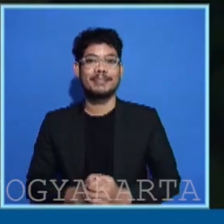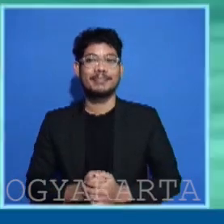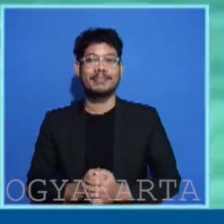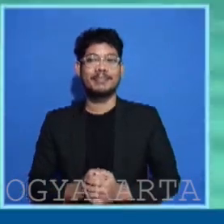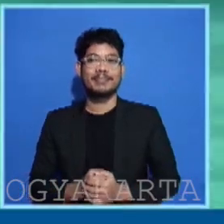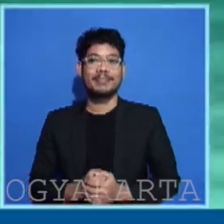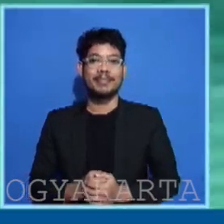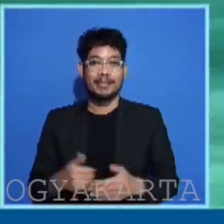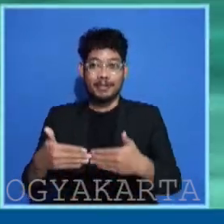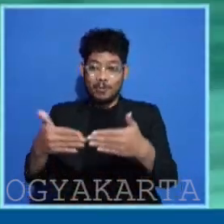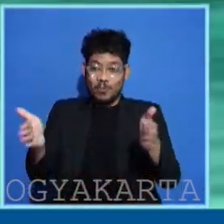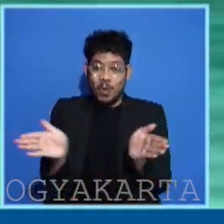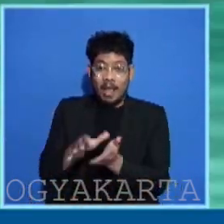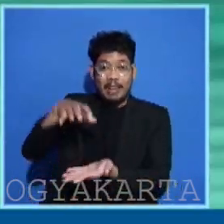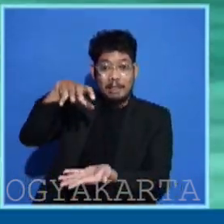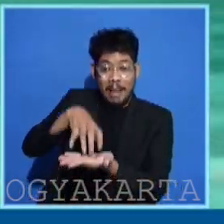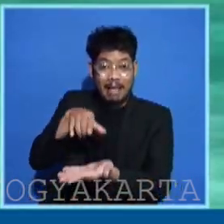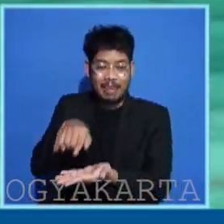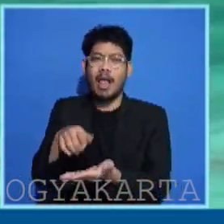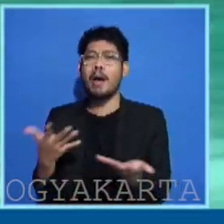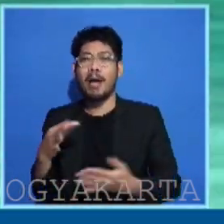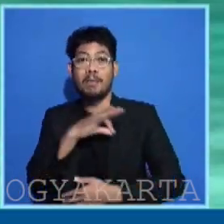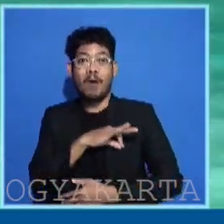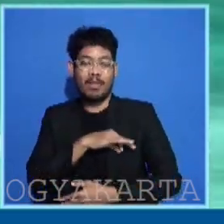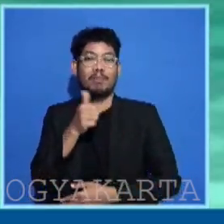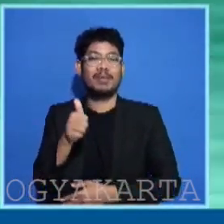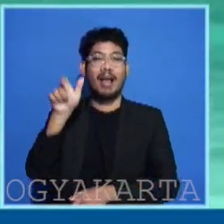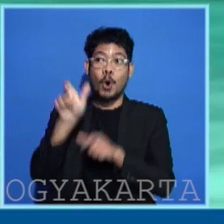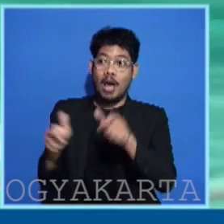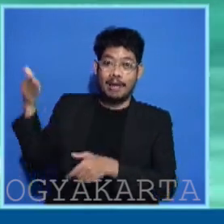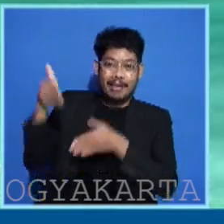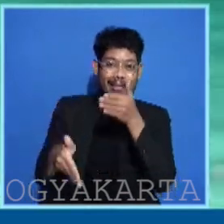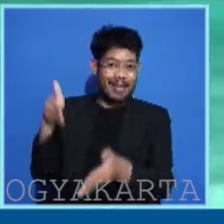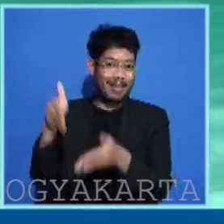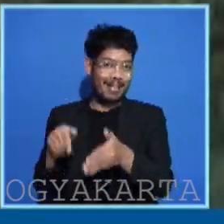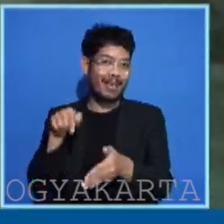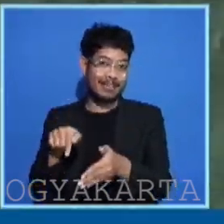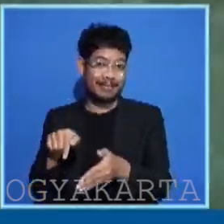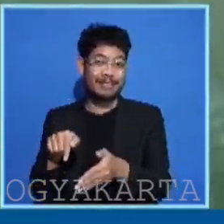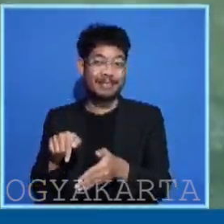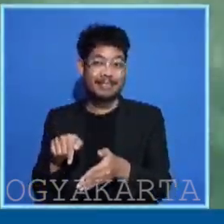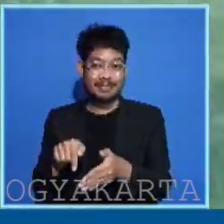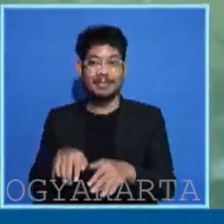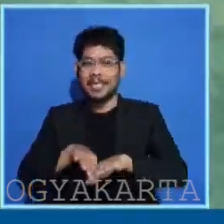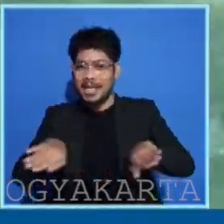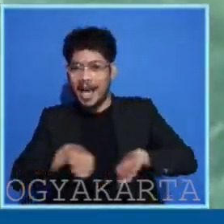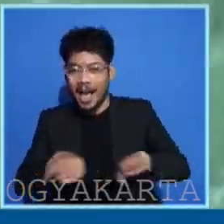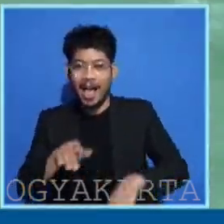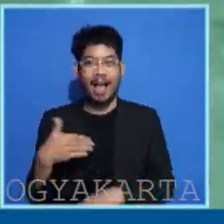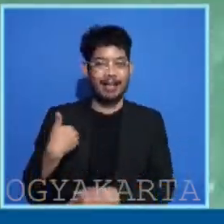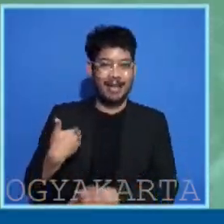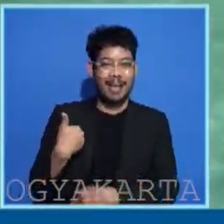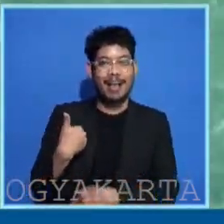blumbang ingkang saged dipun pangetaken dening para pelancong ingkang dumunung ing saben-saben grujukan ingkang wonten. Sinaosa